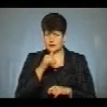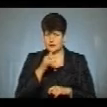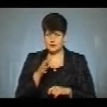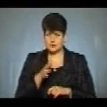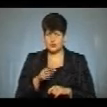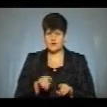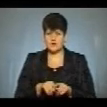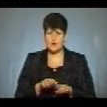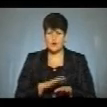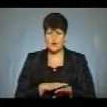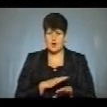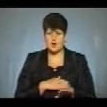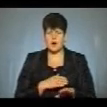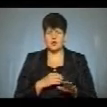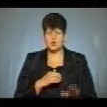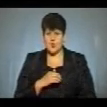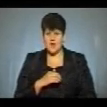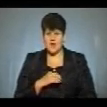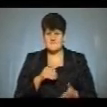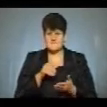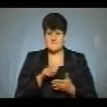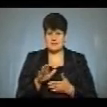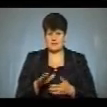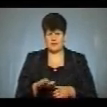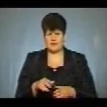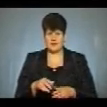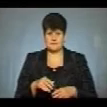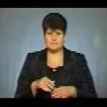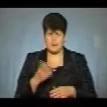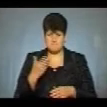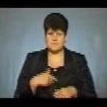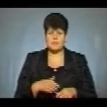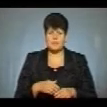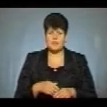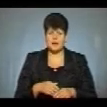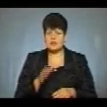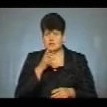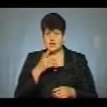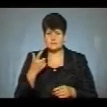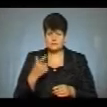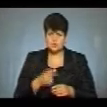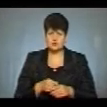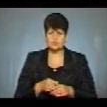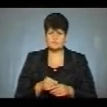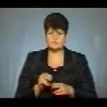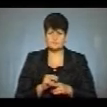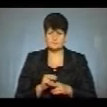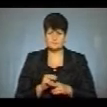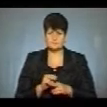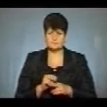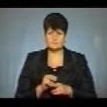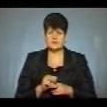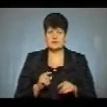ніби рука-нога відмовила, але вчасно покололи. Так, можливим є теж